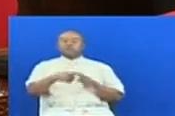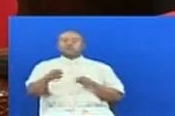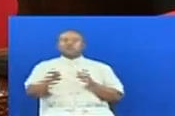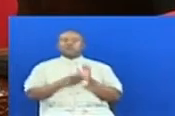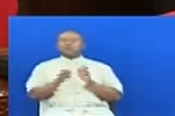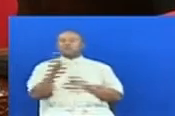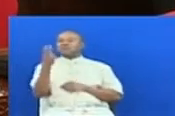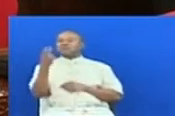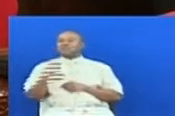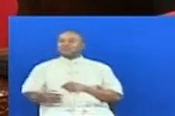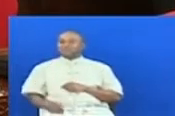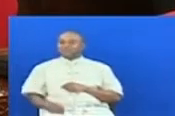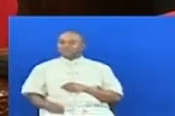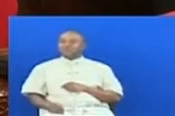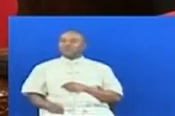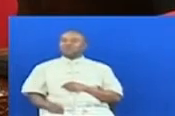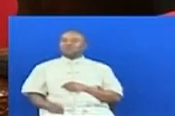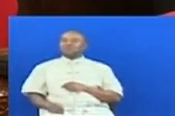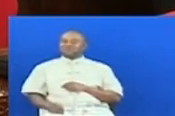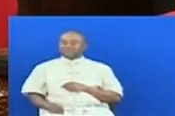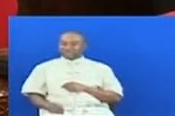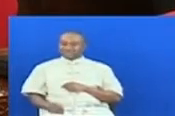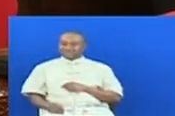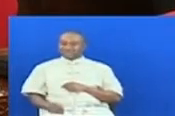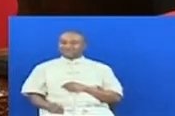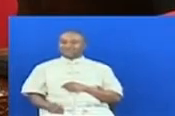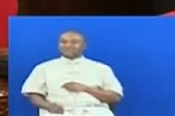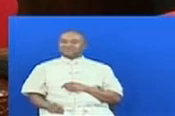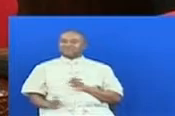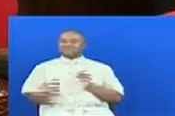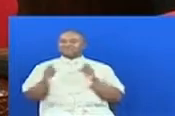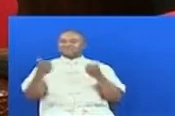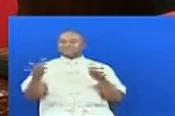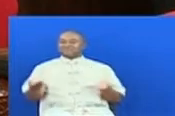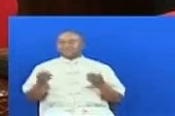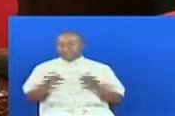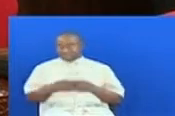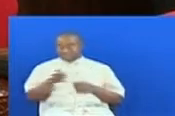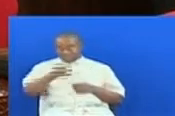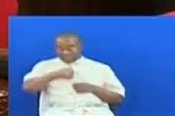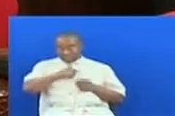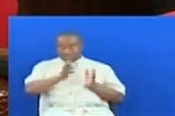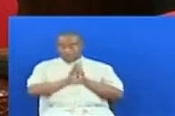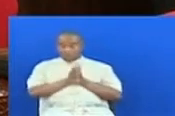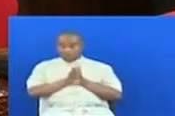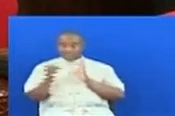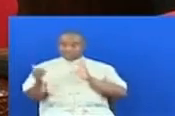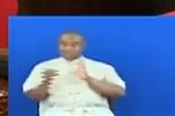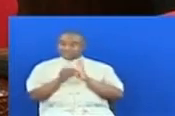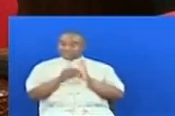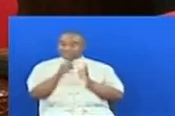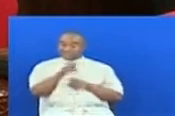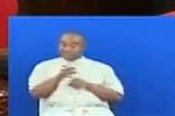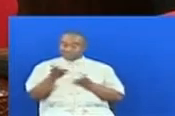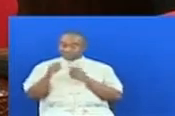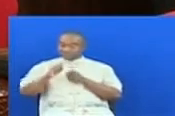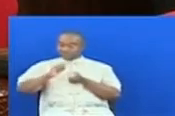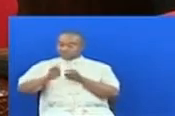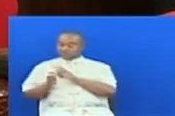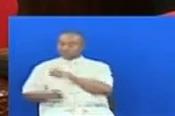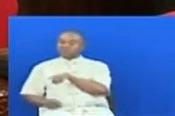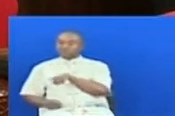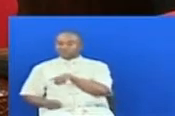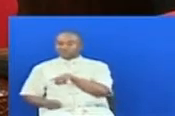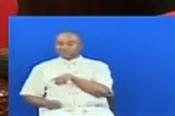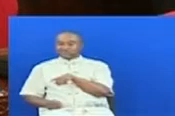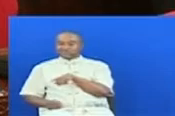bado muda nina hakika itakuwa zaidi. Kwa hiyo mtaona kwamba sheria hii kurekebishwa imeleta,